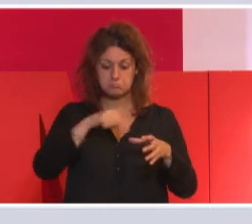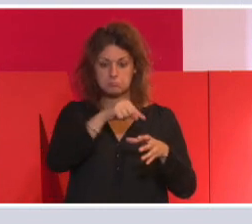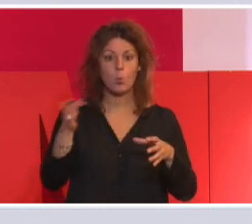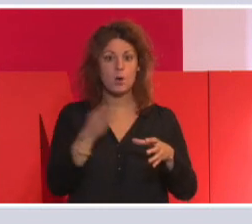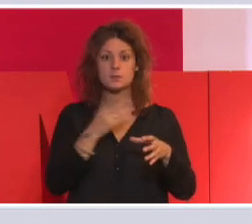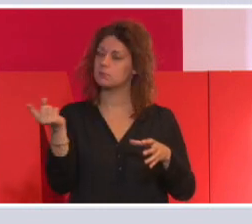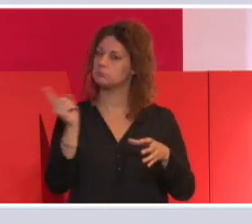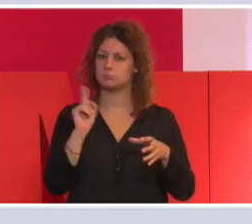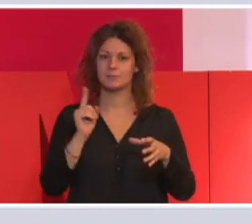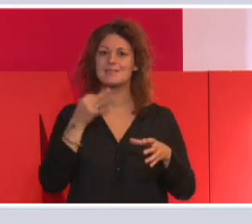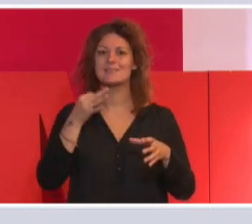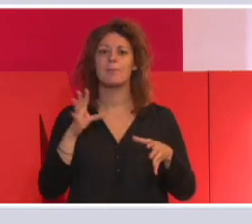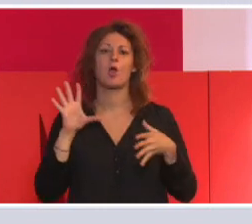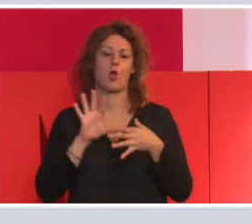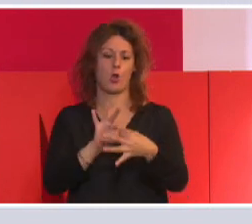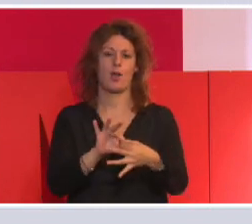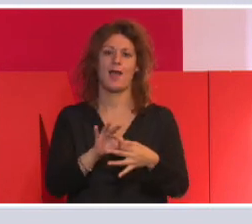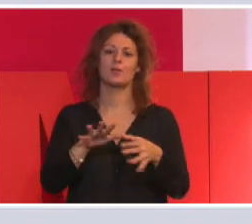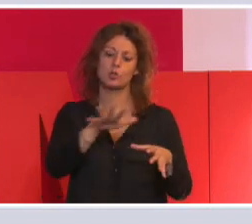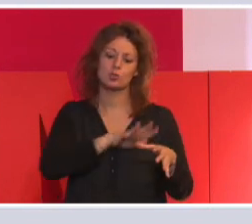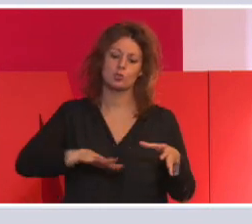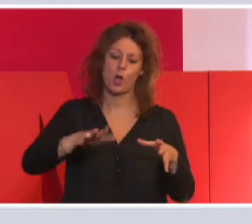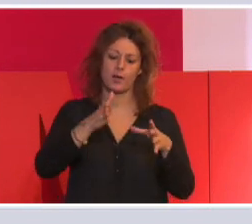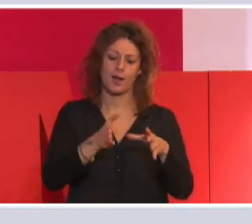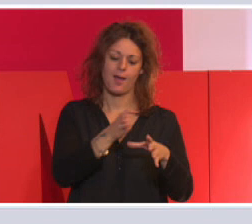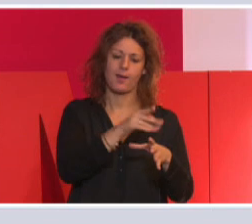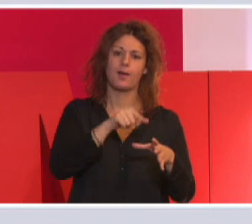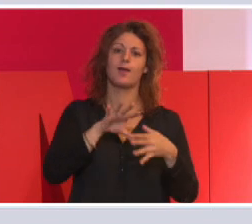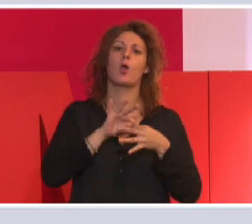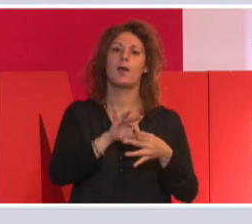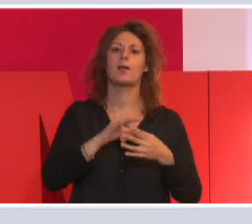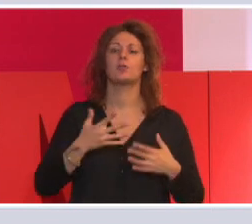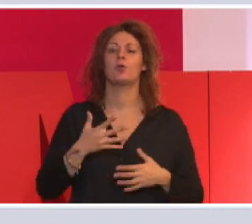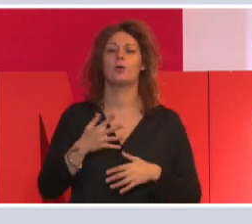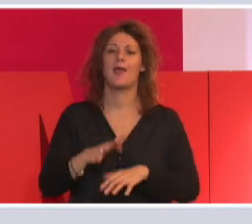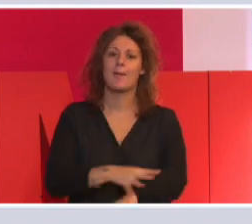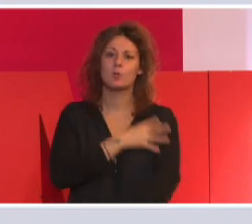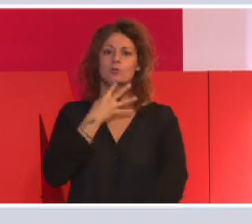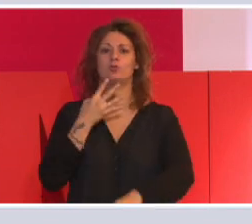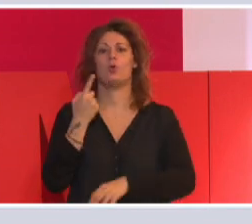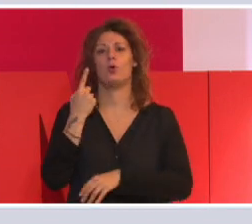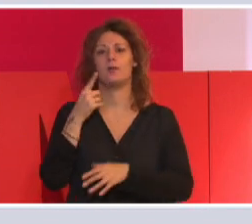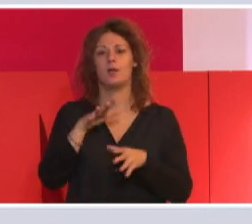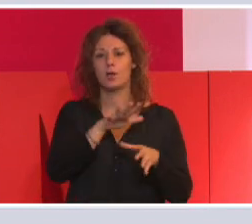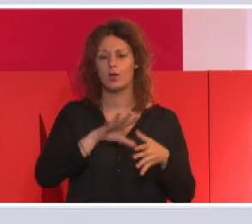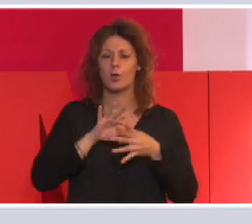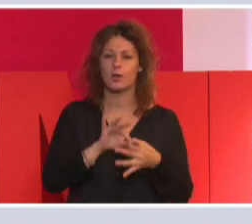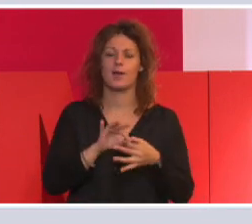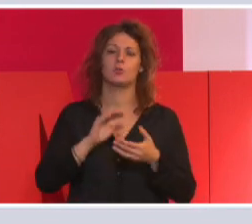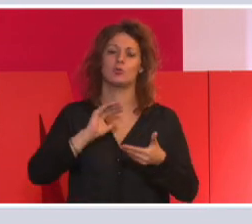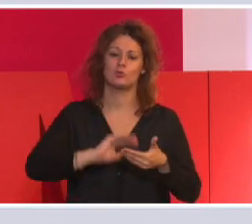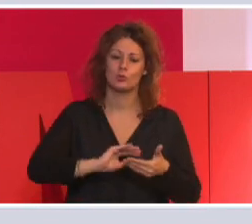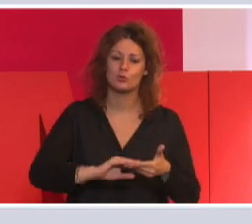e regolare emozioni alla nostra capacità di avere dei legami sociali anche ai nostri sistemi di ricompensa